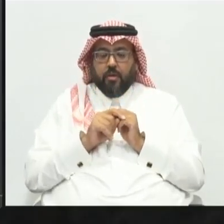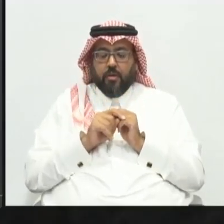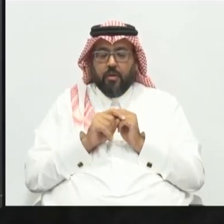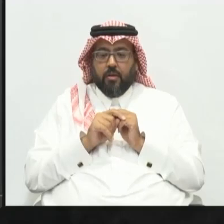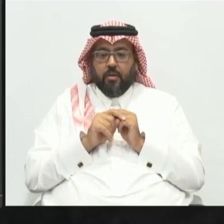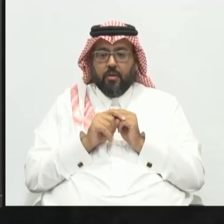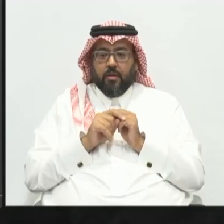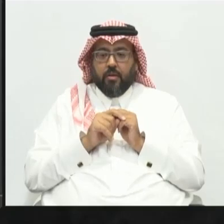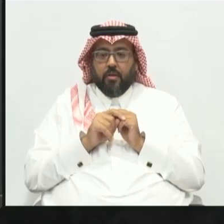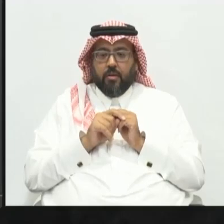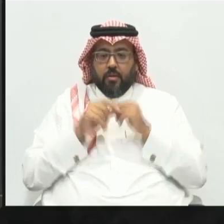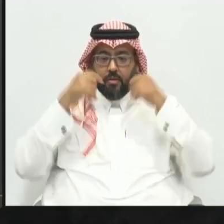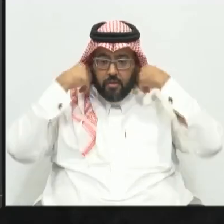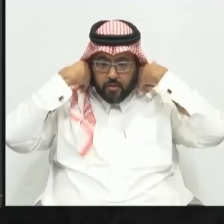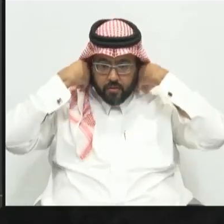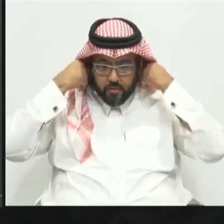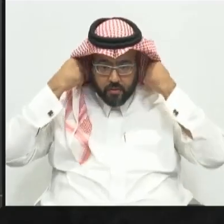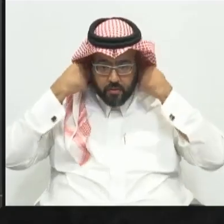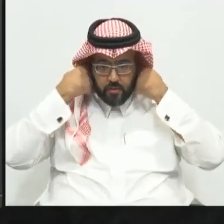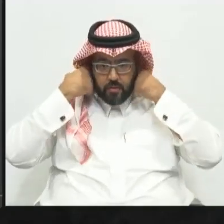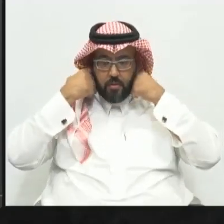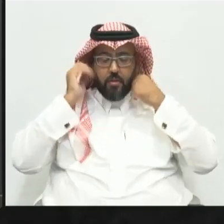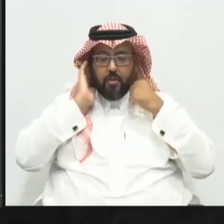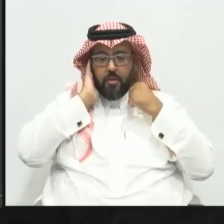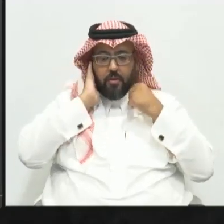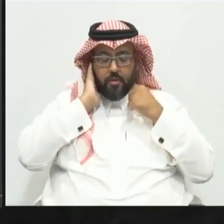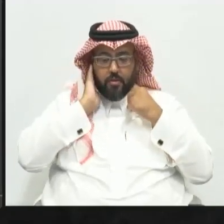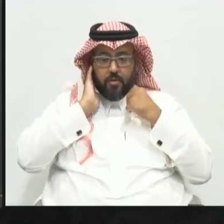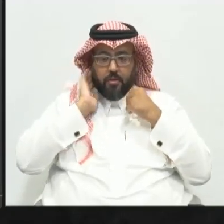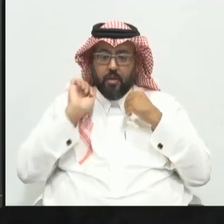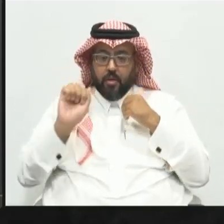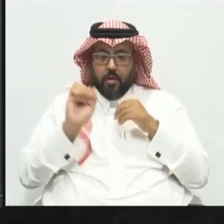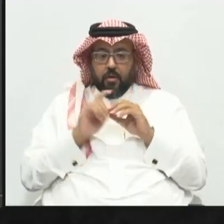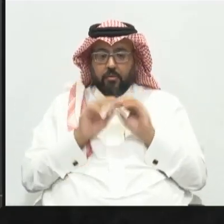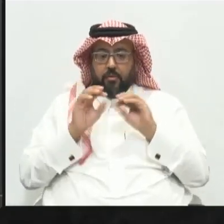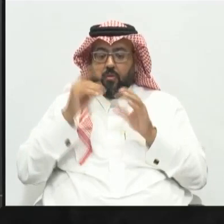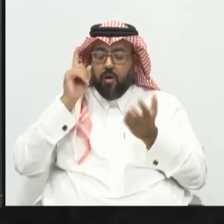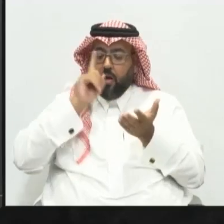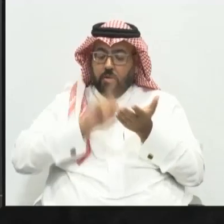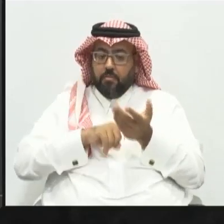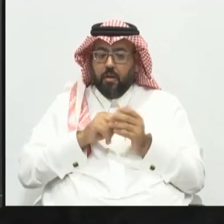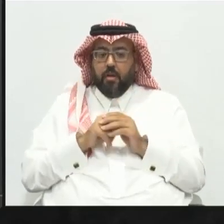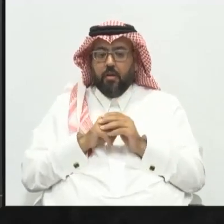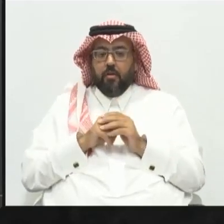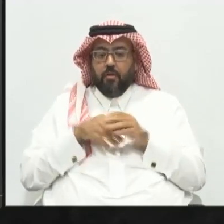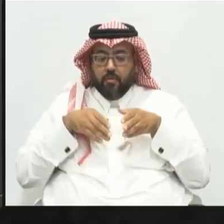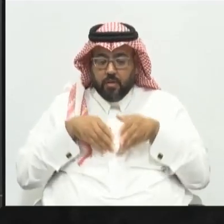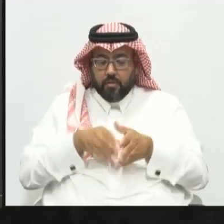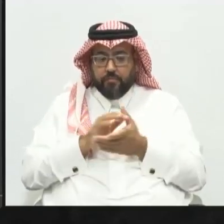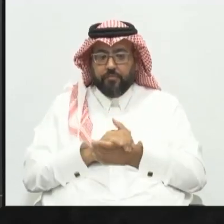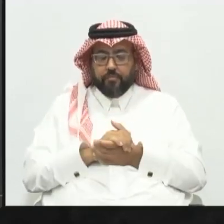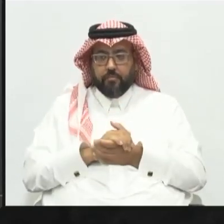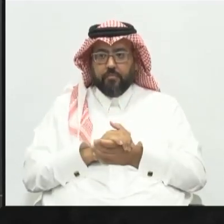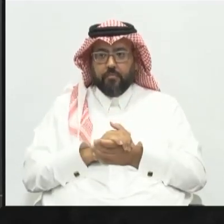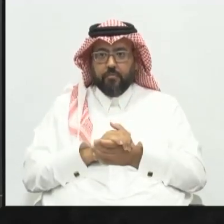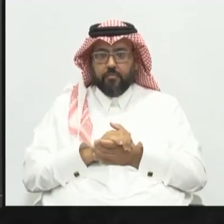وايضا اعطى لكل شخص حقه وما يجب عليه في هذا في هذا الجانب فربما يحصل